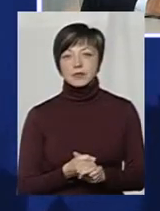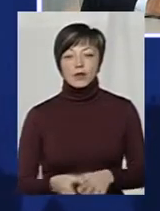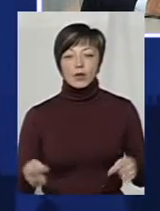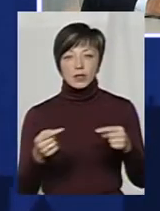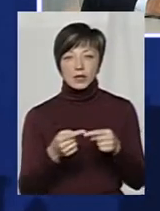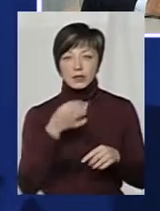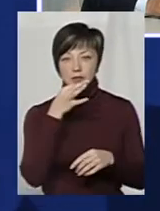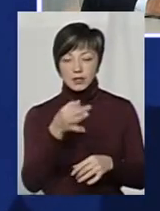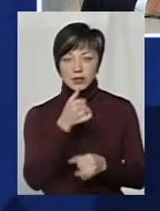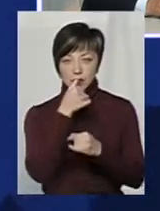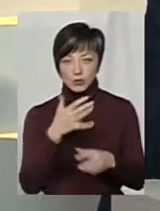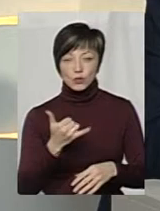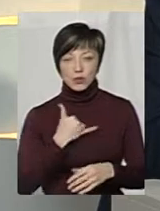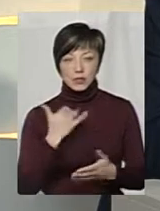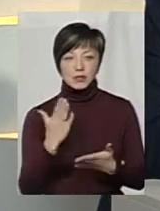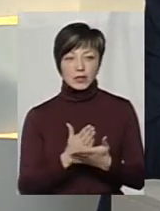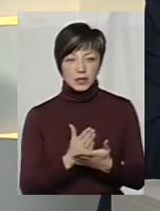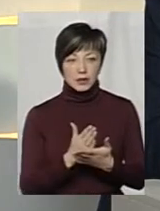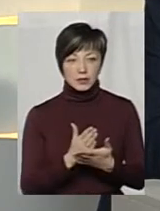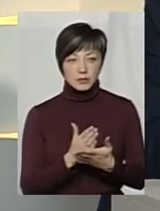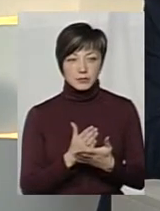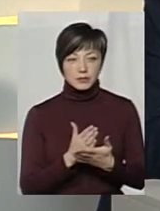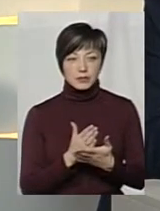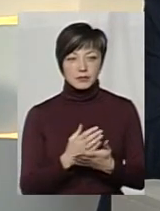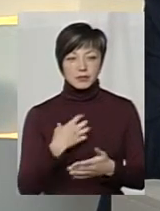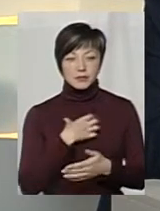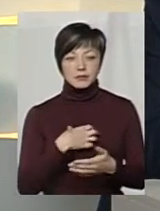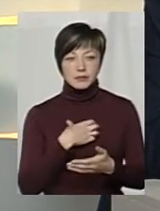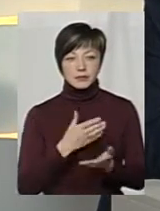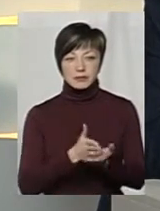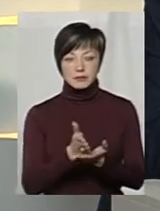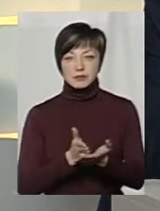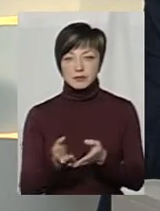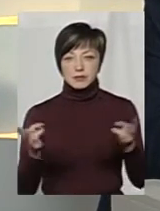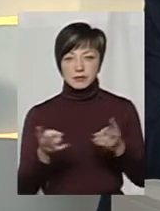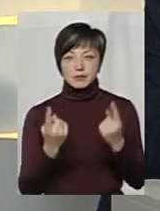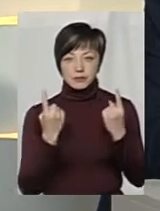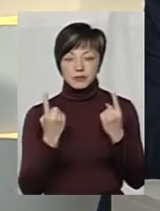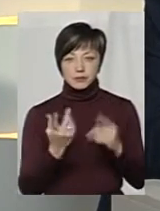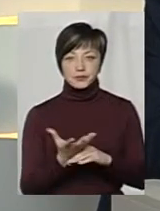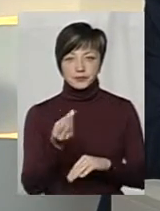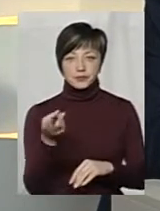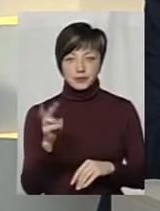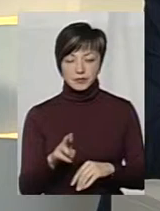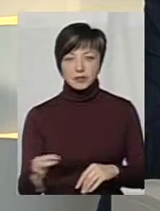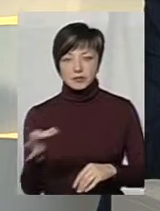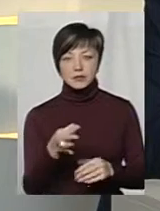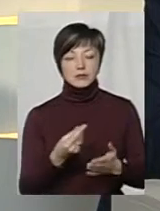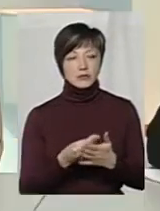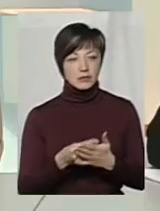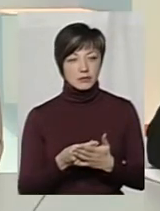вам зараз сказати не можу. У нас є пріоритети визначені, які потребують значного фінансування. З обласного